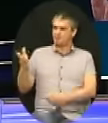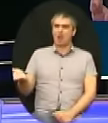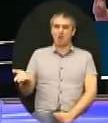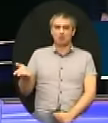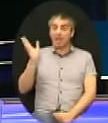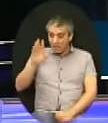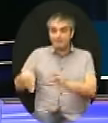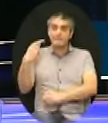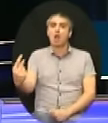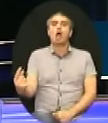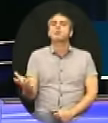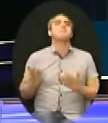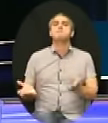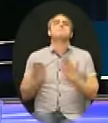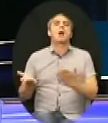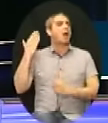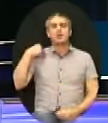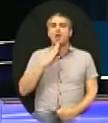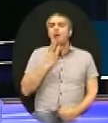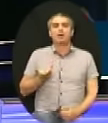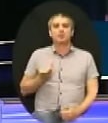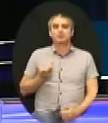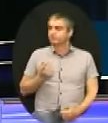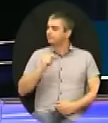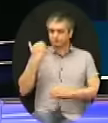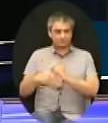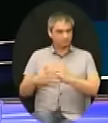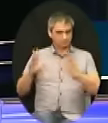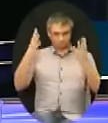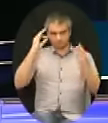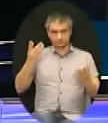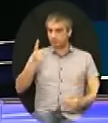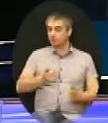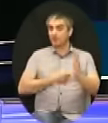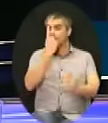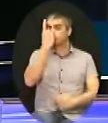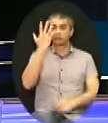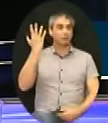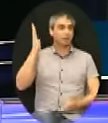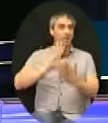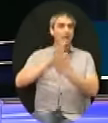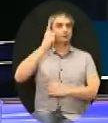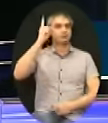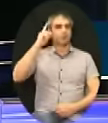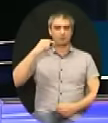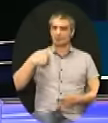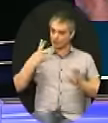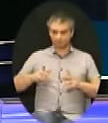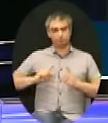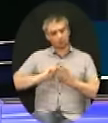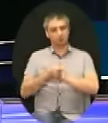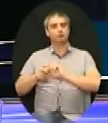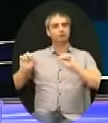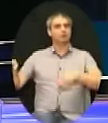גם בבחירות עצמם. הרי מה היה חסר לנו ברגע הסיום? כל הכבוד. פעם ראשונה אחרי 15 שנים היינו אלטרנטיבה